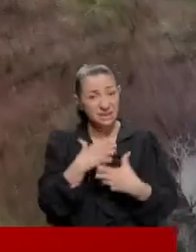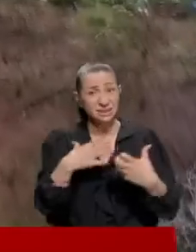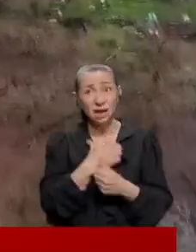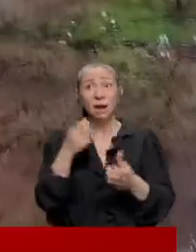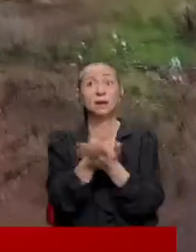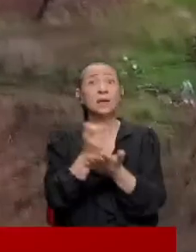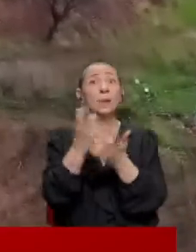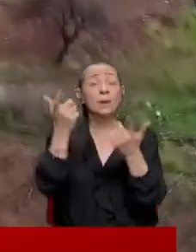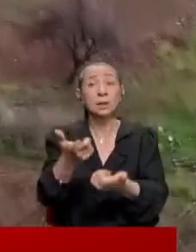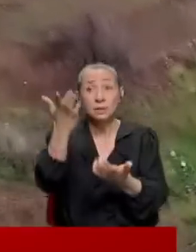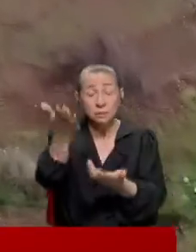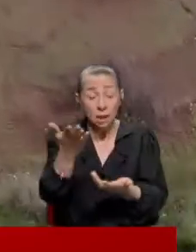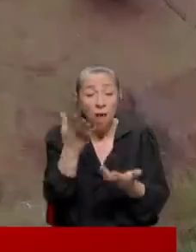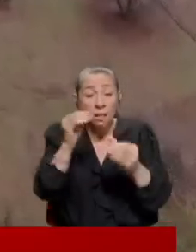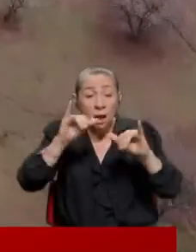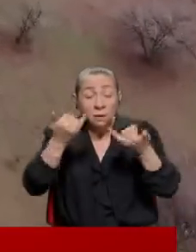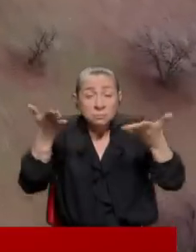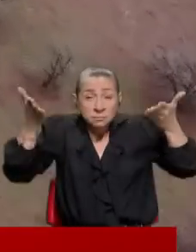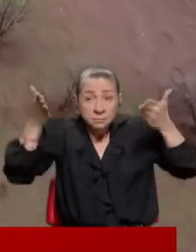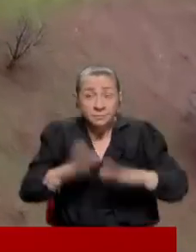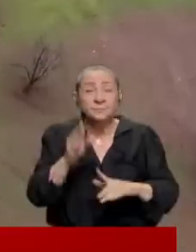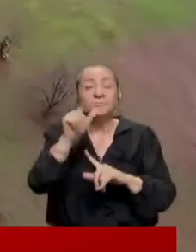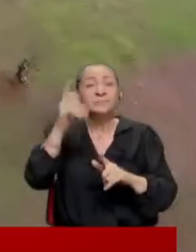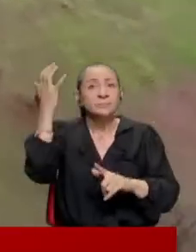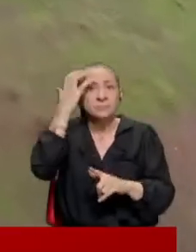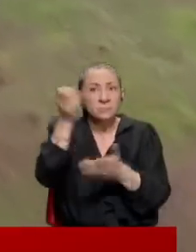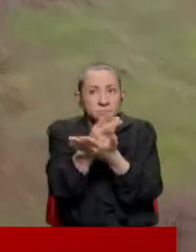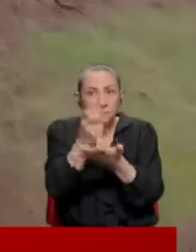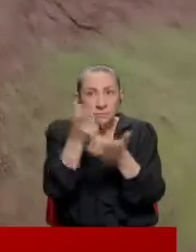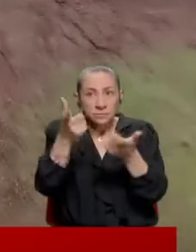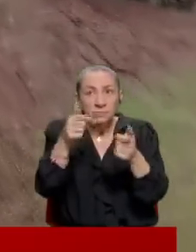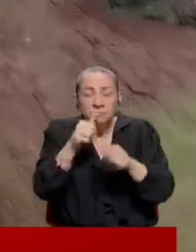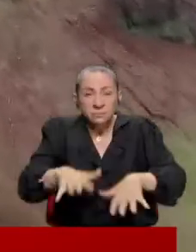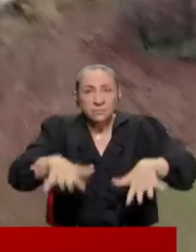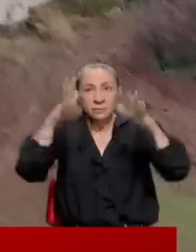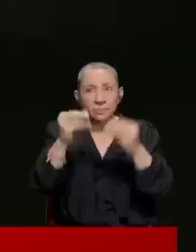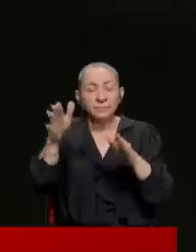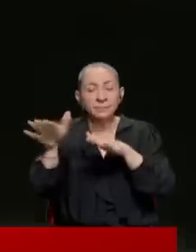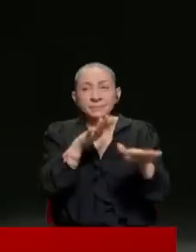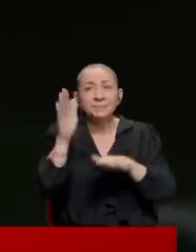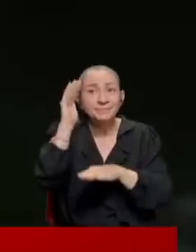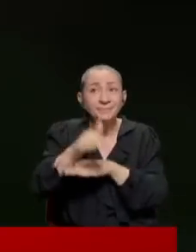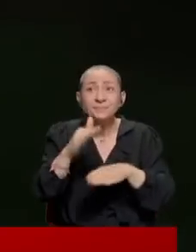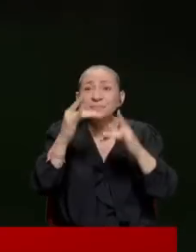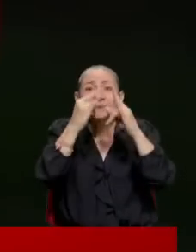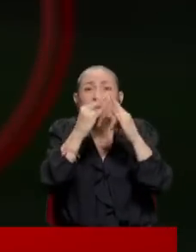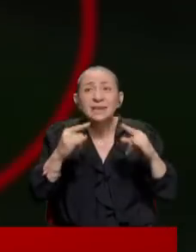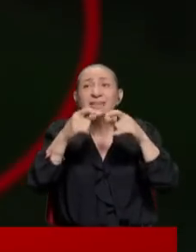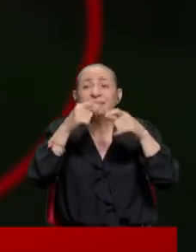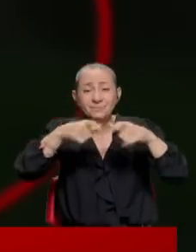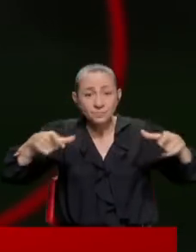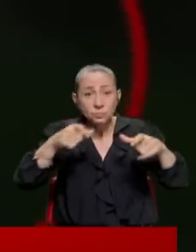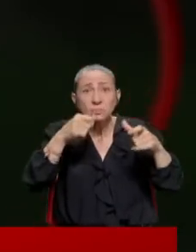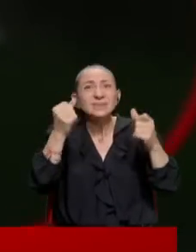yaşıyor Adıyaman. Depremde en ağır yıkımın yaşandığı illerin başındaydı. Bu kez sel vurdu. Depremzedelerin sığındığı konteyner